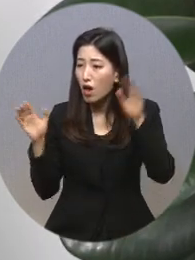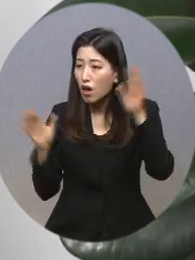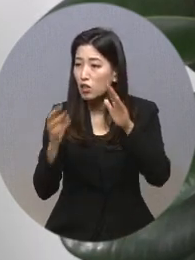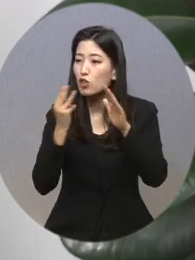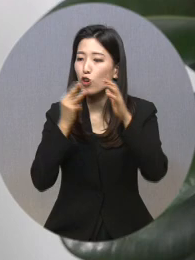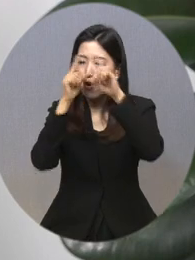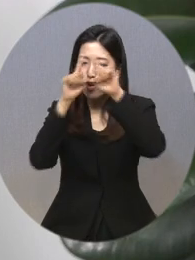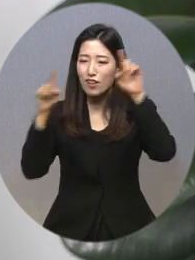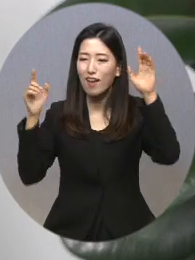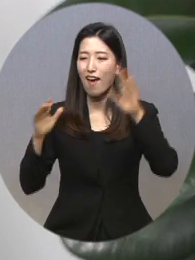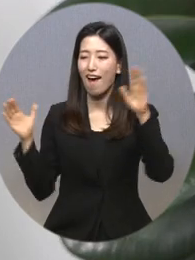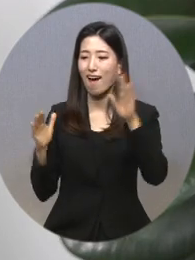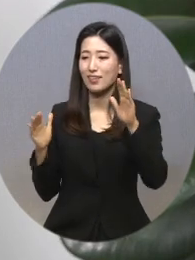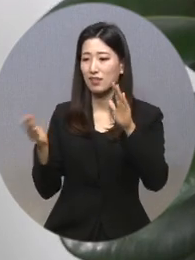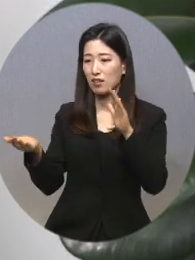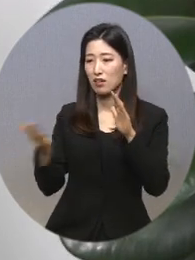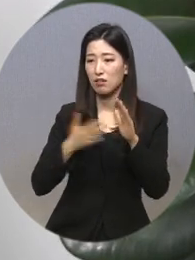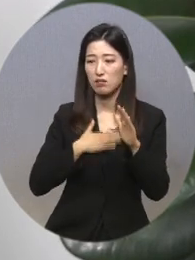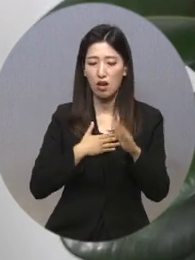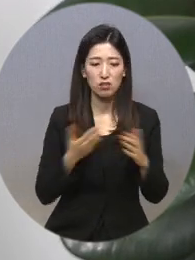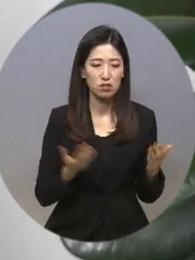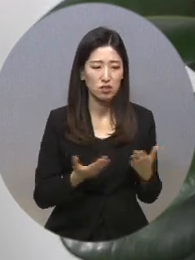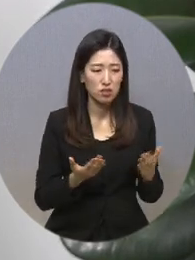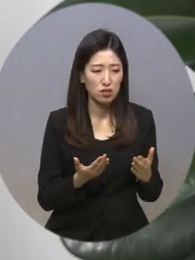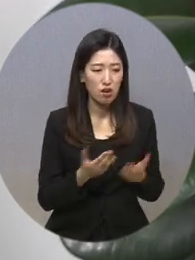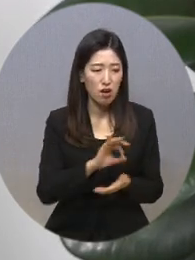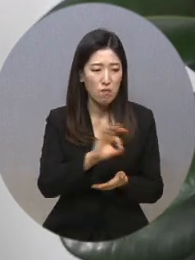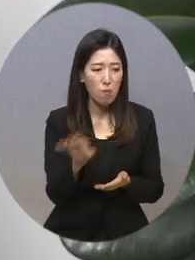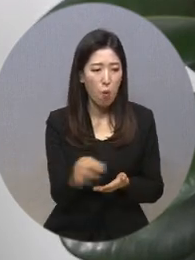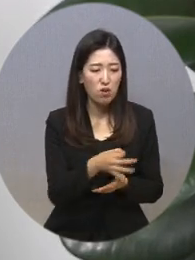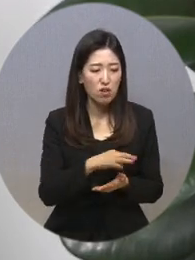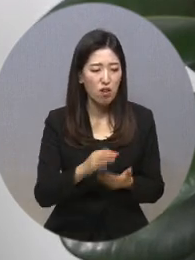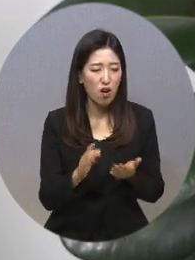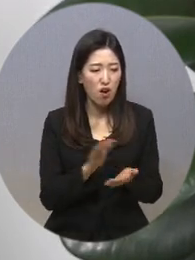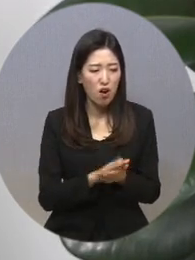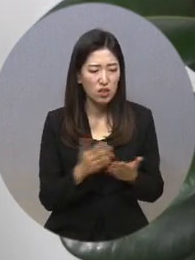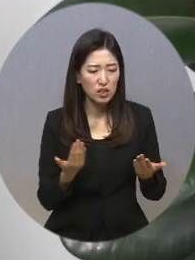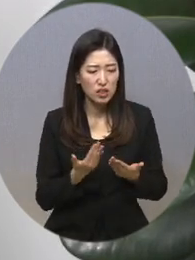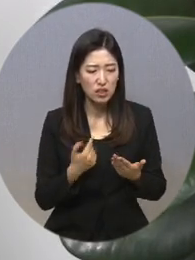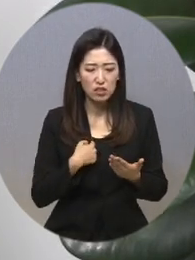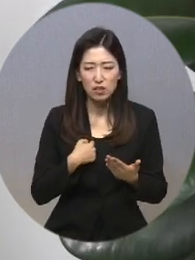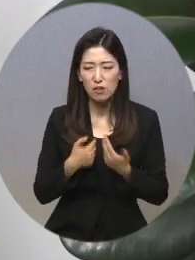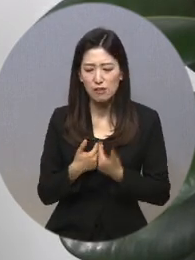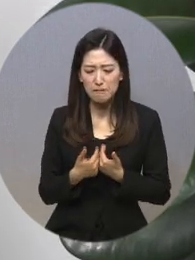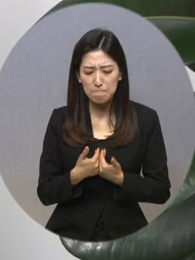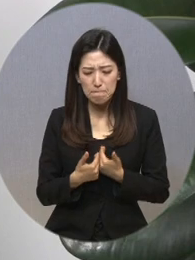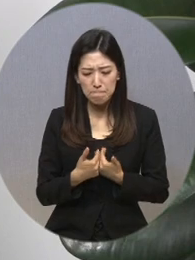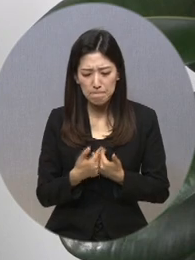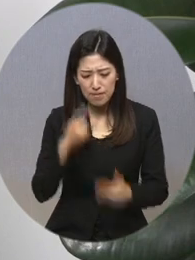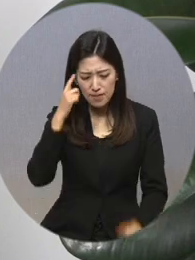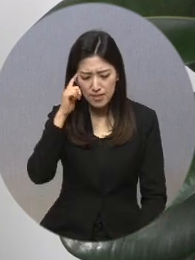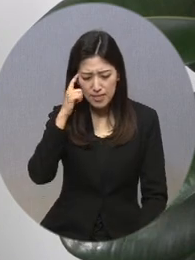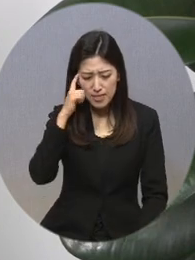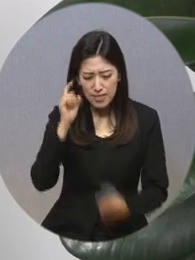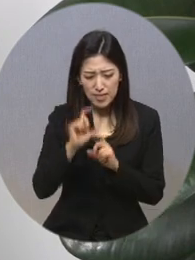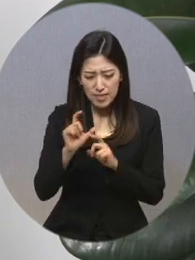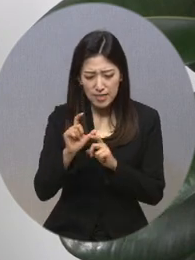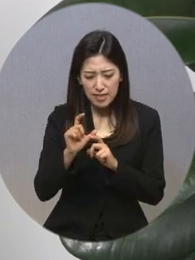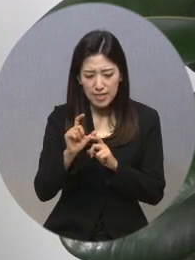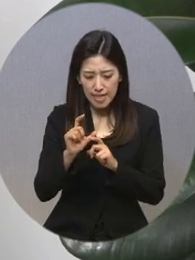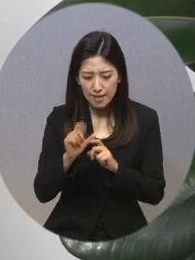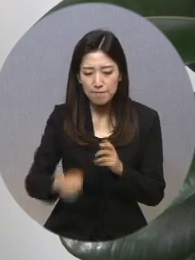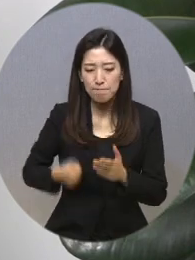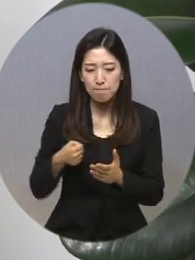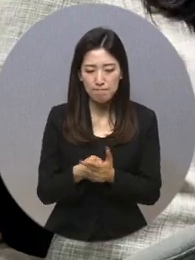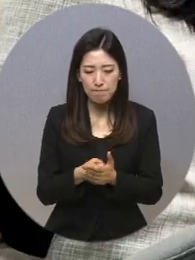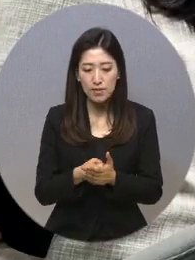누구는 가서 일을 하게 되고 그래서 고민 끝에 제가 다시 공부를 해야 되겠다라고 생각을